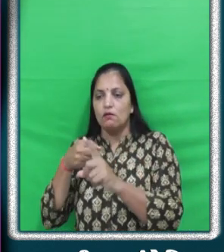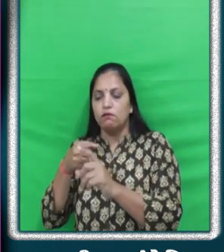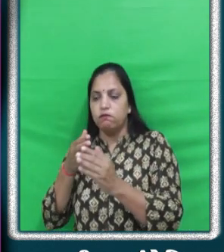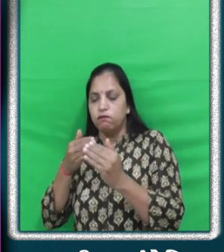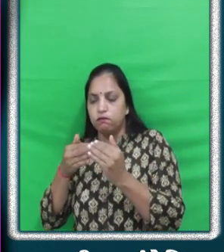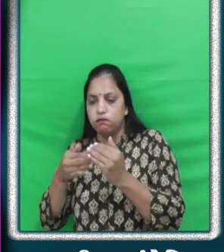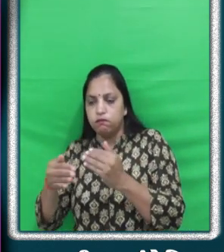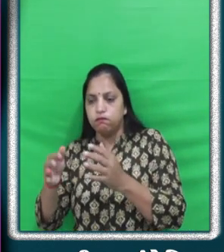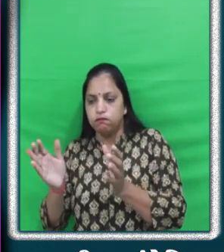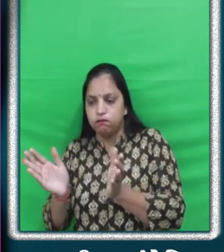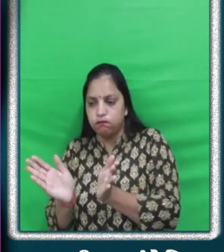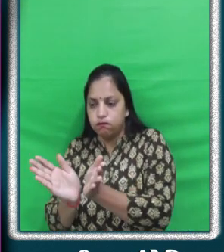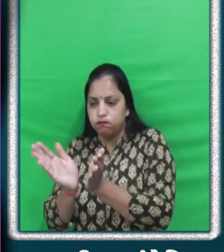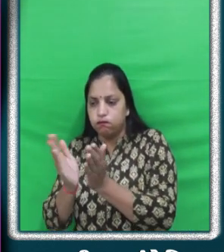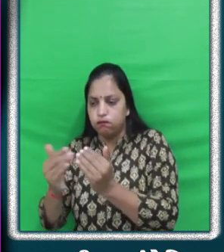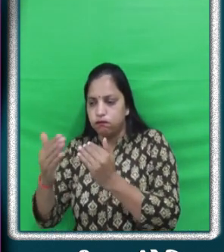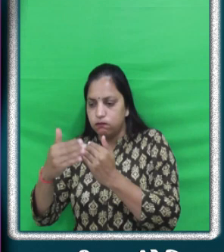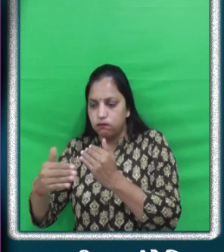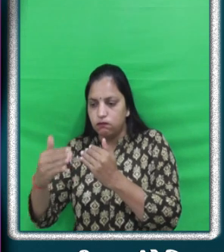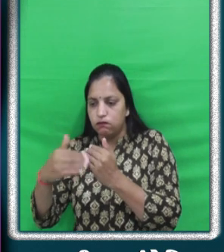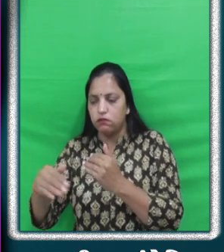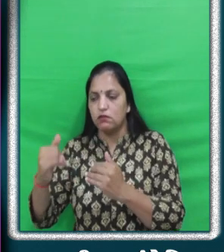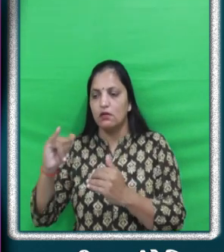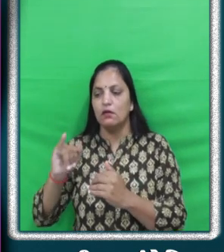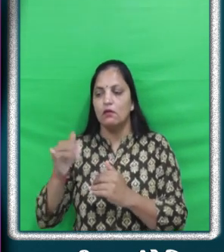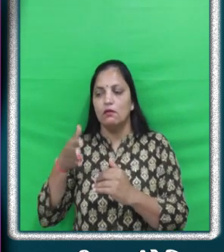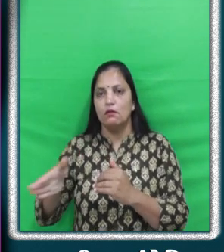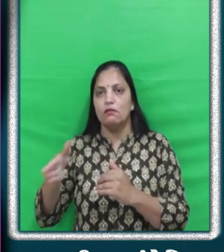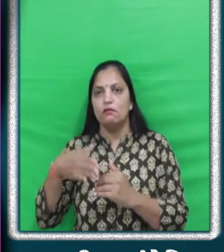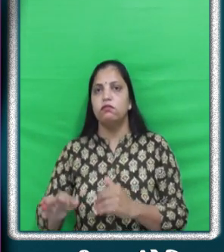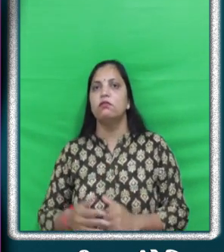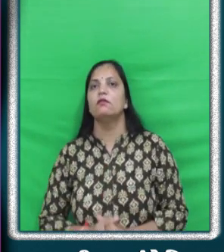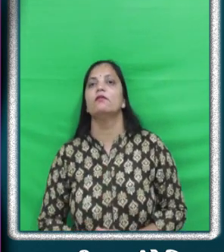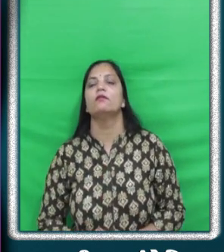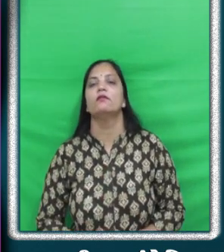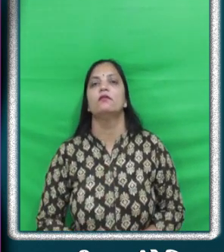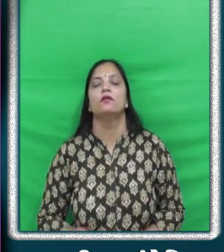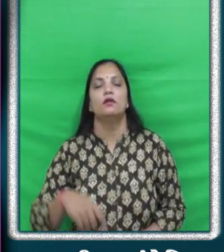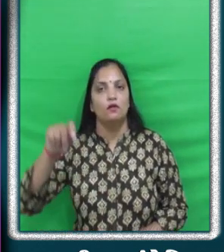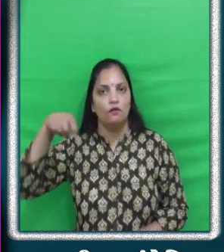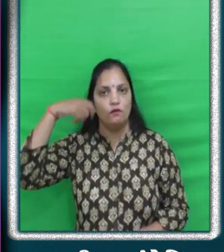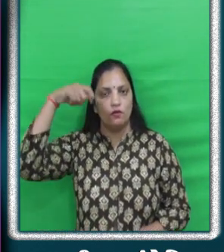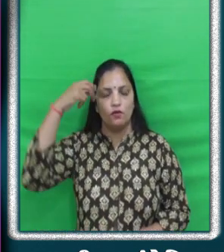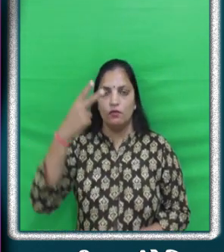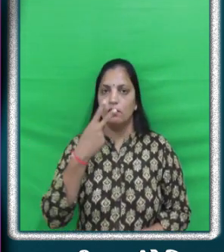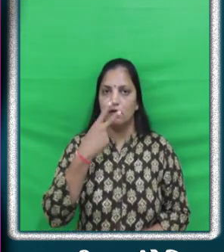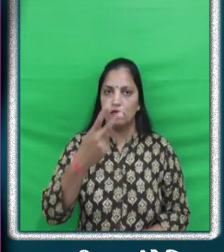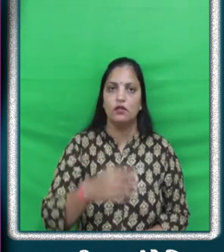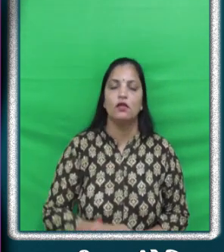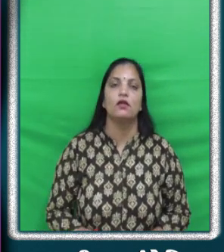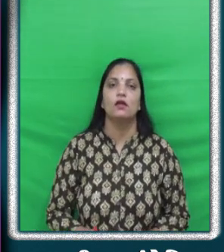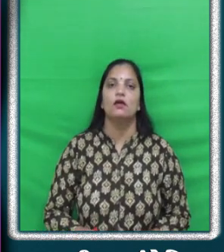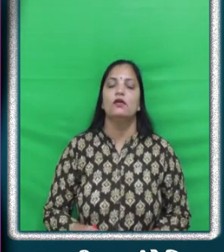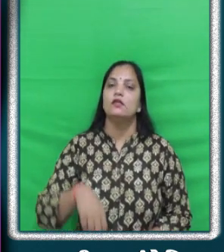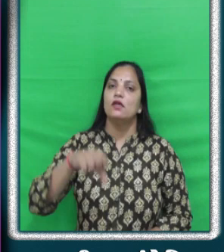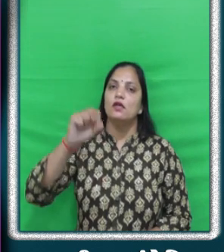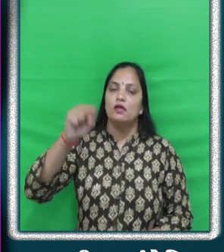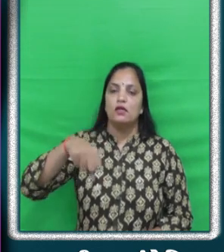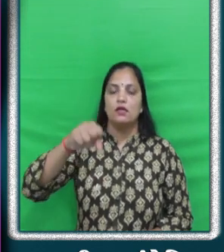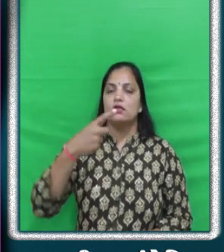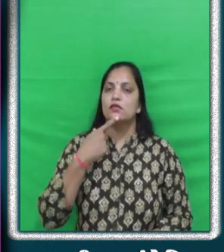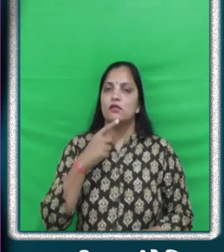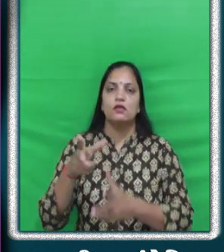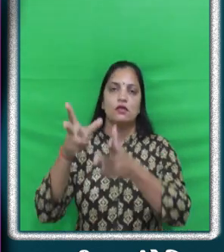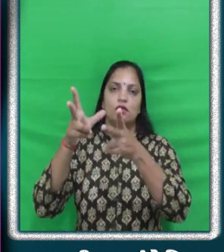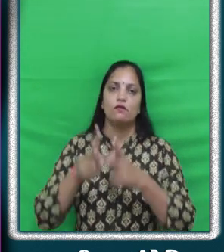છો, આજે તમને દેખાય છે બાઉમેનની કોથળી આકૃતિ વિડીયોમાં તમે જોઈ શકો છો. તમને દેખાય તો તમારે યસ મને કહેવાનું